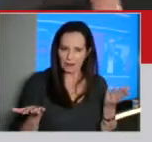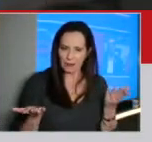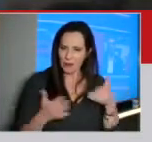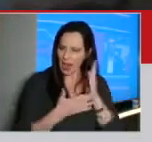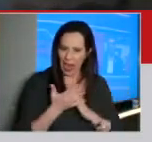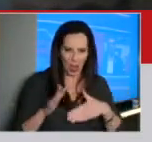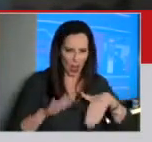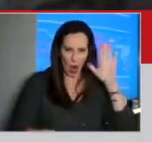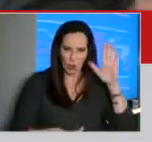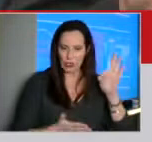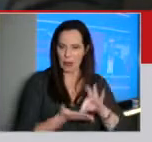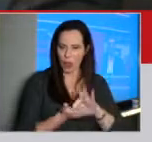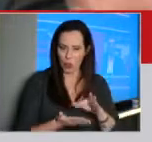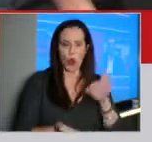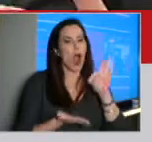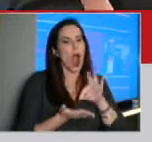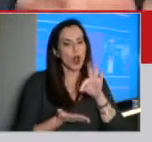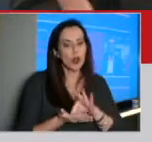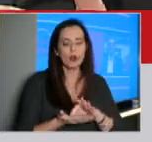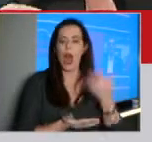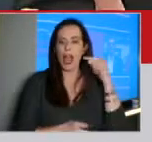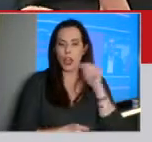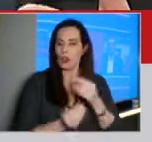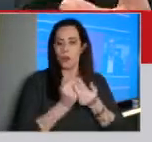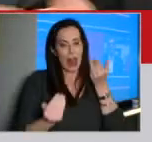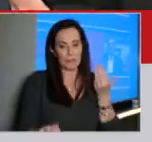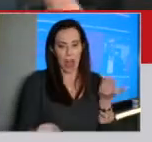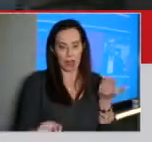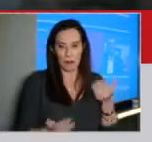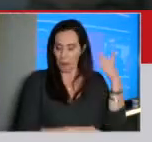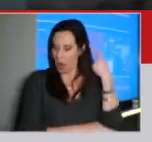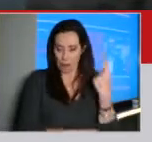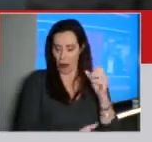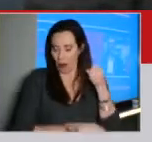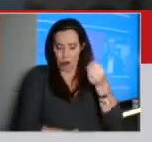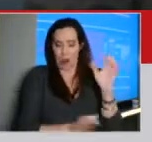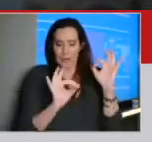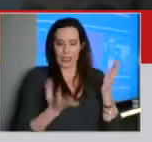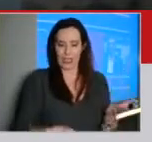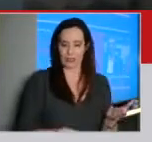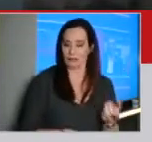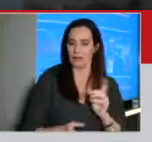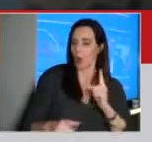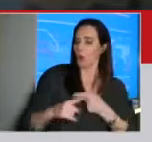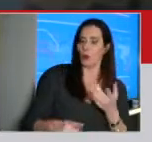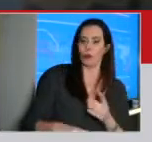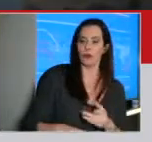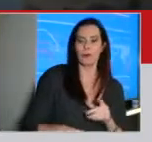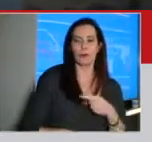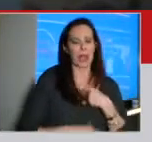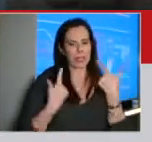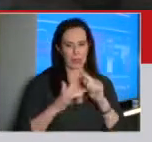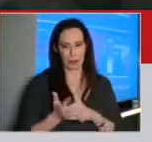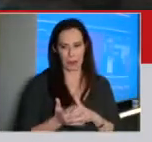ב-2019, חלק הערים מגיע מהטוטו. הטוטו היה שם לפני כן, הרי המדינה עצמה לא הגדילה את התקציב. לא מדויק. למה? לא מדויק. קודם כל אני